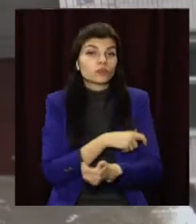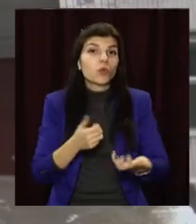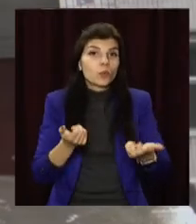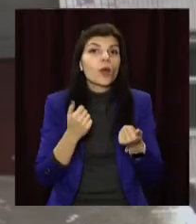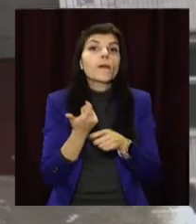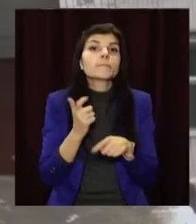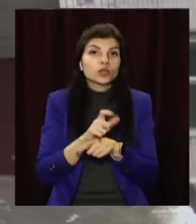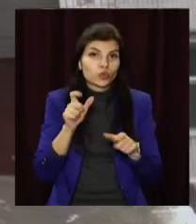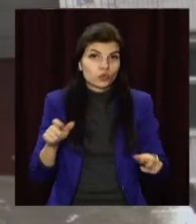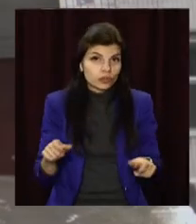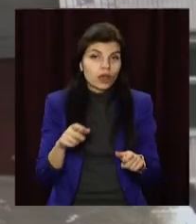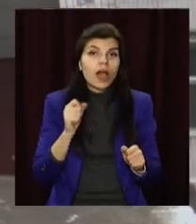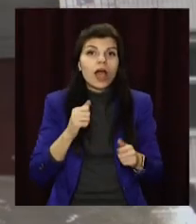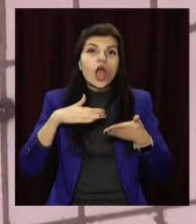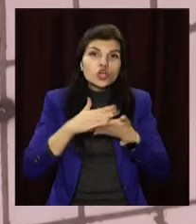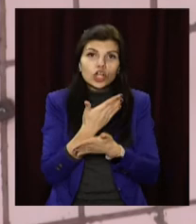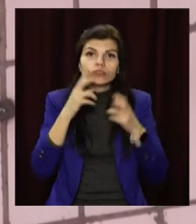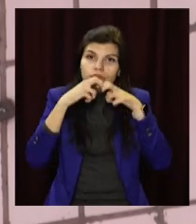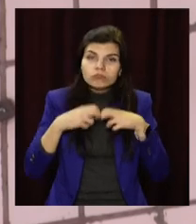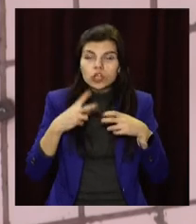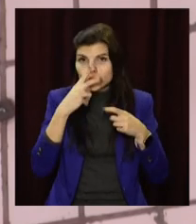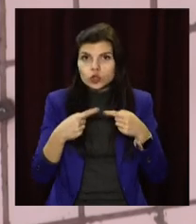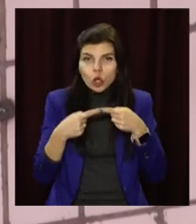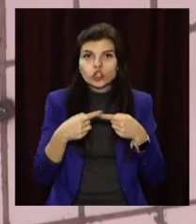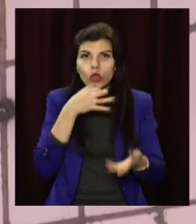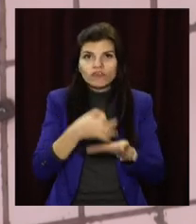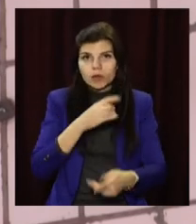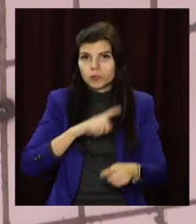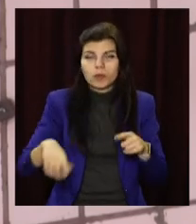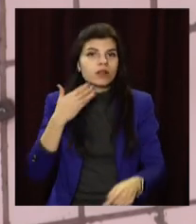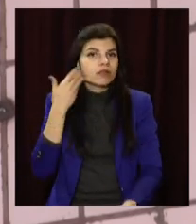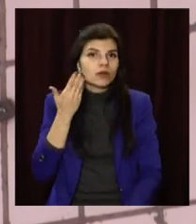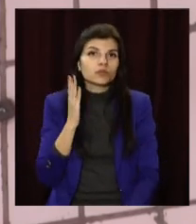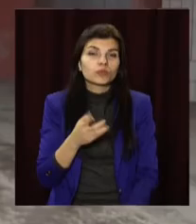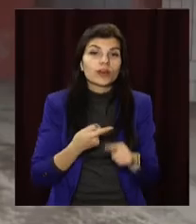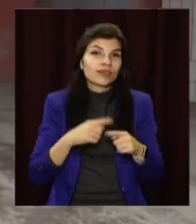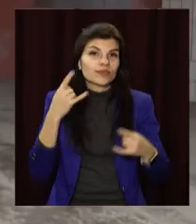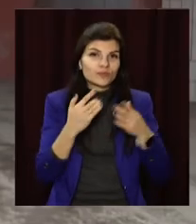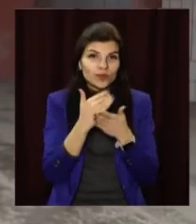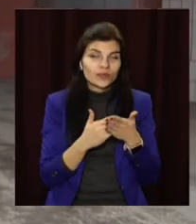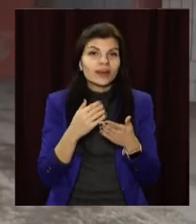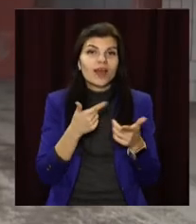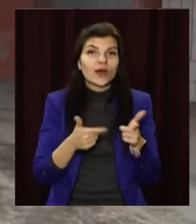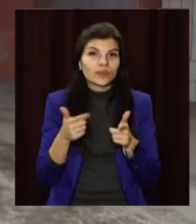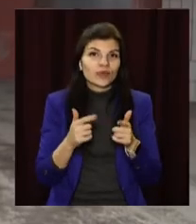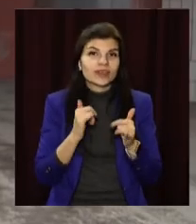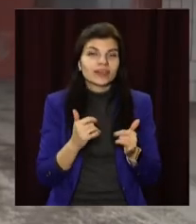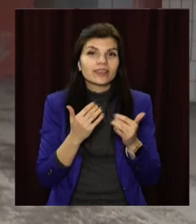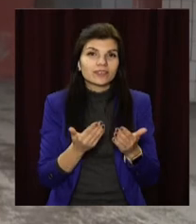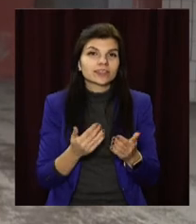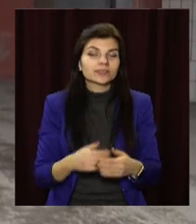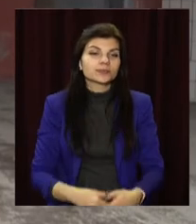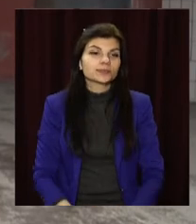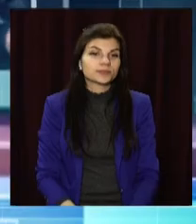приймати більше пацієнтів, а якість оглядів стане набагато кращою. Руслана Козирянська, Олександр Вернигоров, Open News,